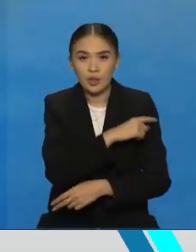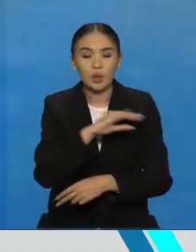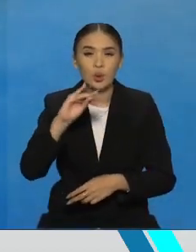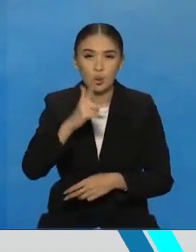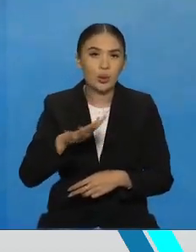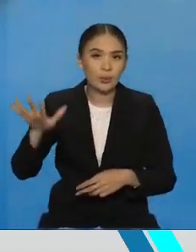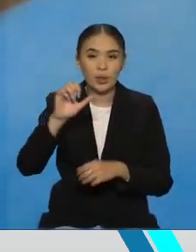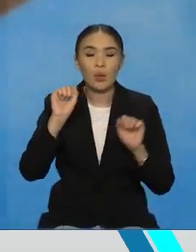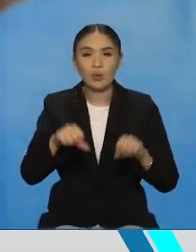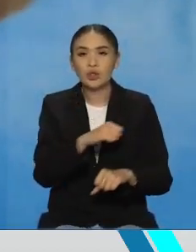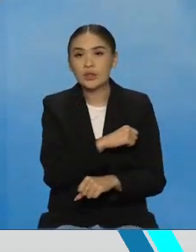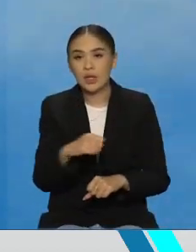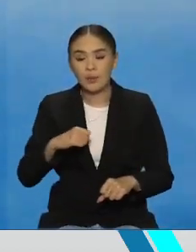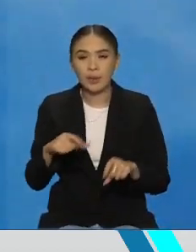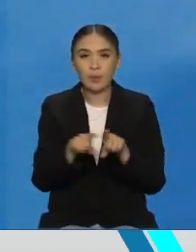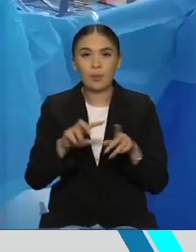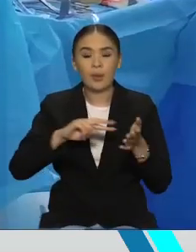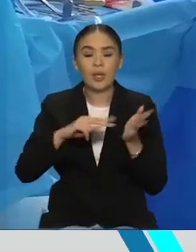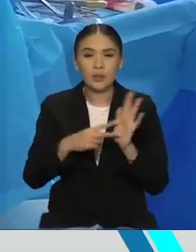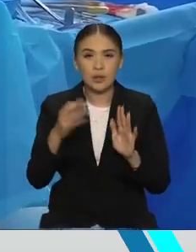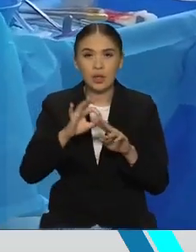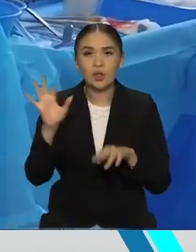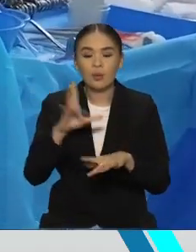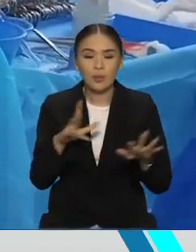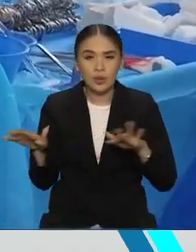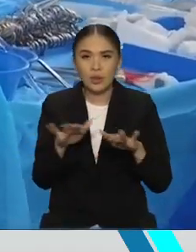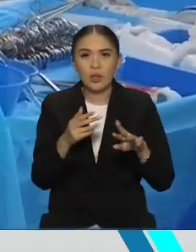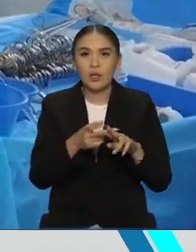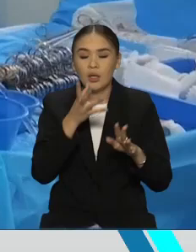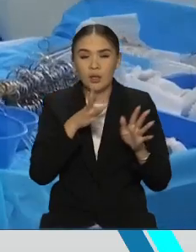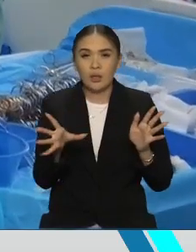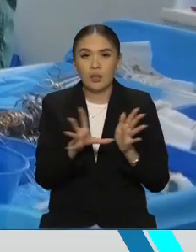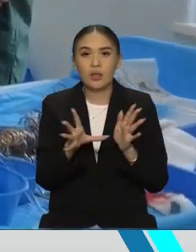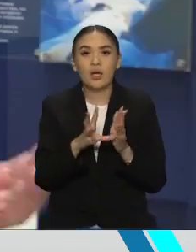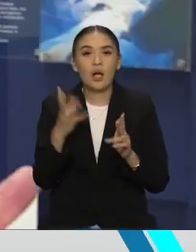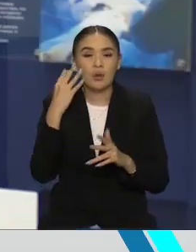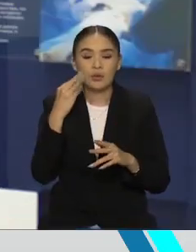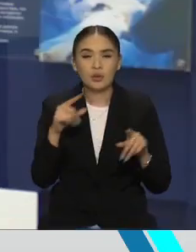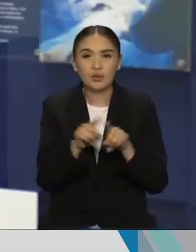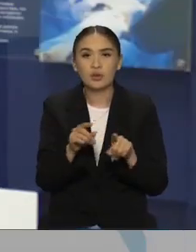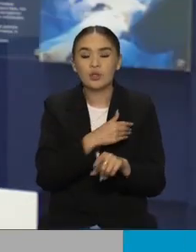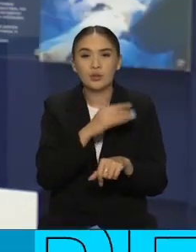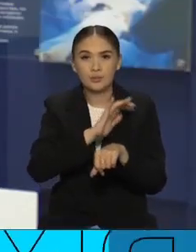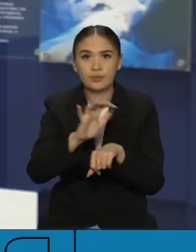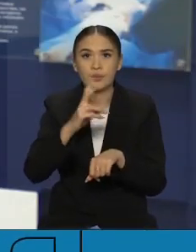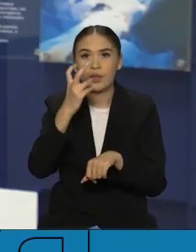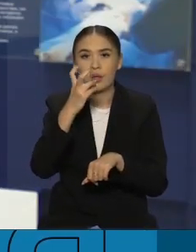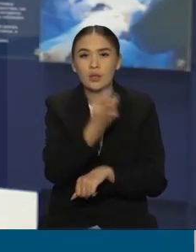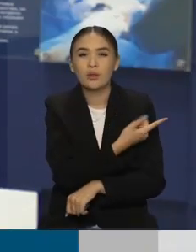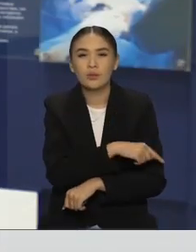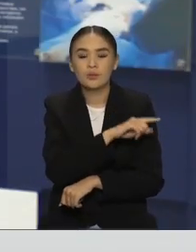проводить самостоятельно. В планах внедрить уникальную отечественную технологию и в Алматы. 200 пациентов